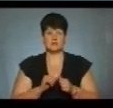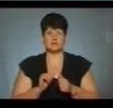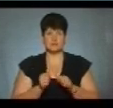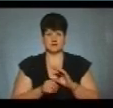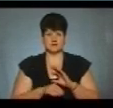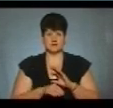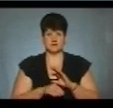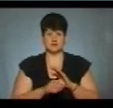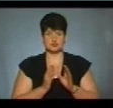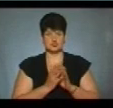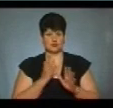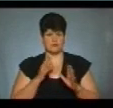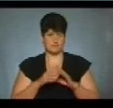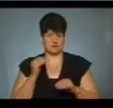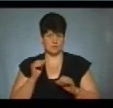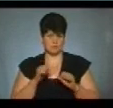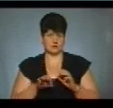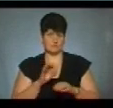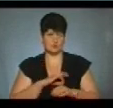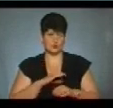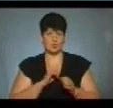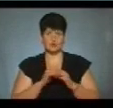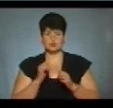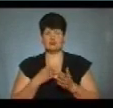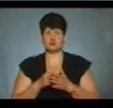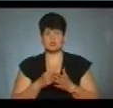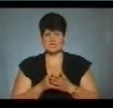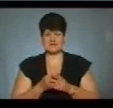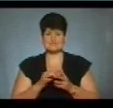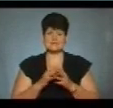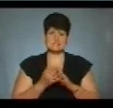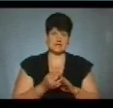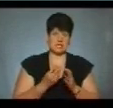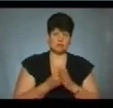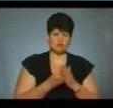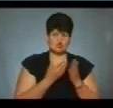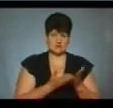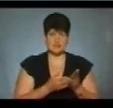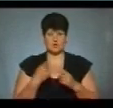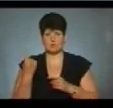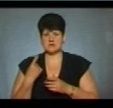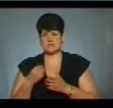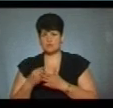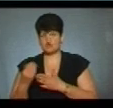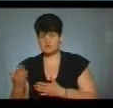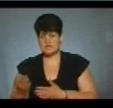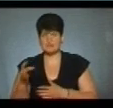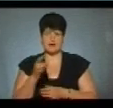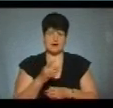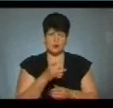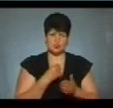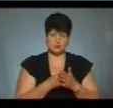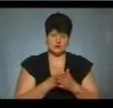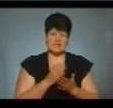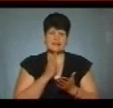ці кошти можна використовувати. Кожен бюджет, чи це є сільський бюджет, чи це обласний, чи районний,